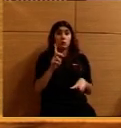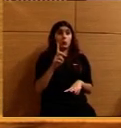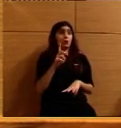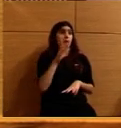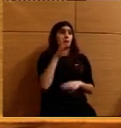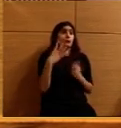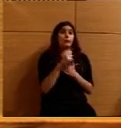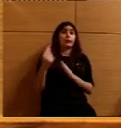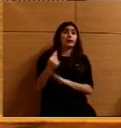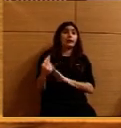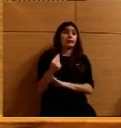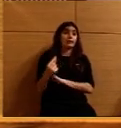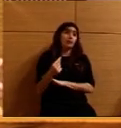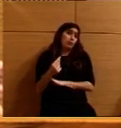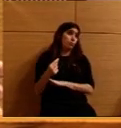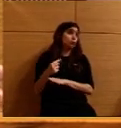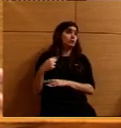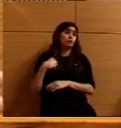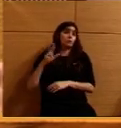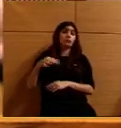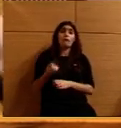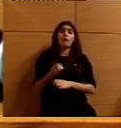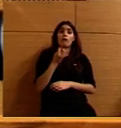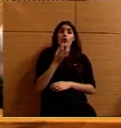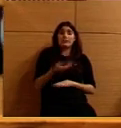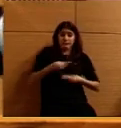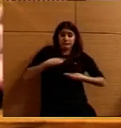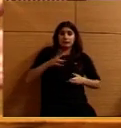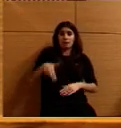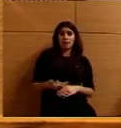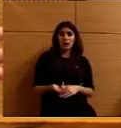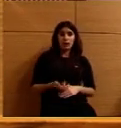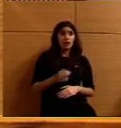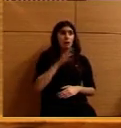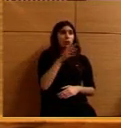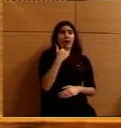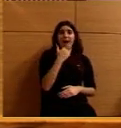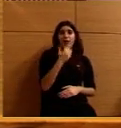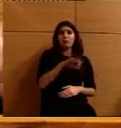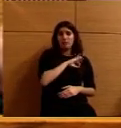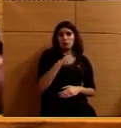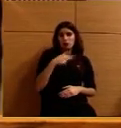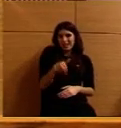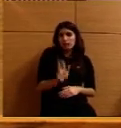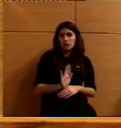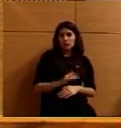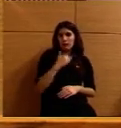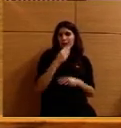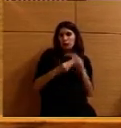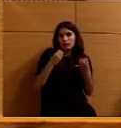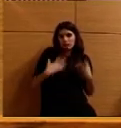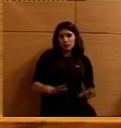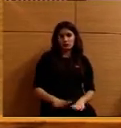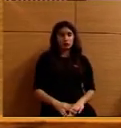tot és donar-li lenya, doncs de quant en quant me tinc que dir jo, escolten, que algo faré bé, no? Algo faré bé en alguna